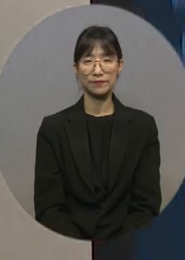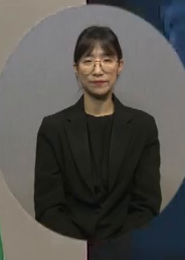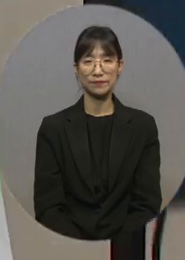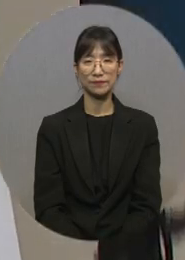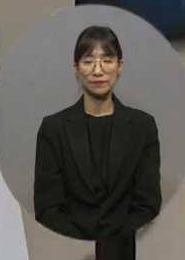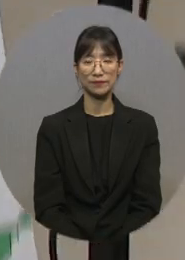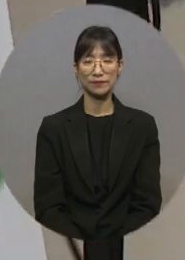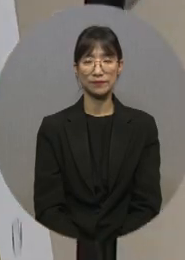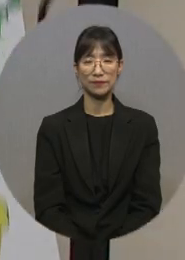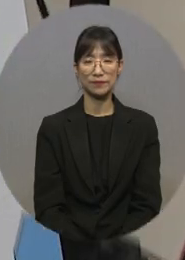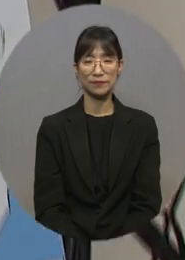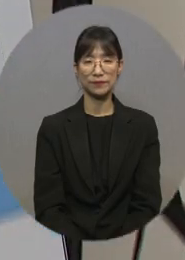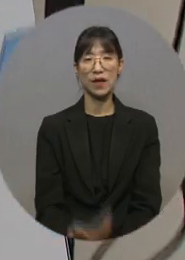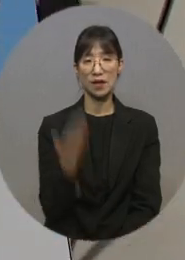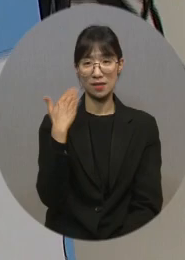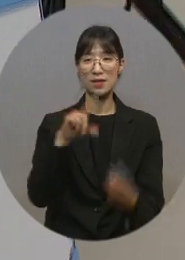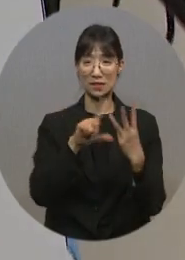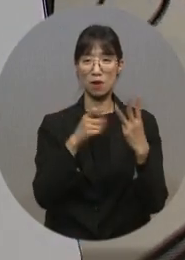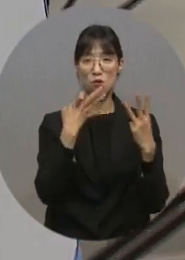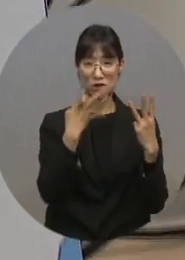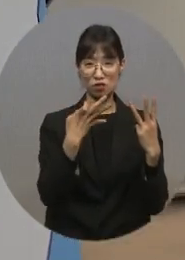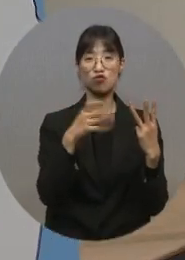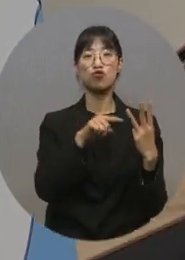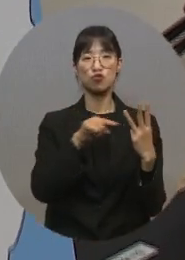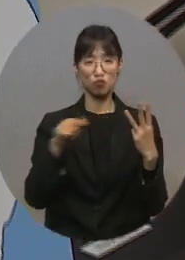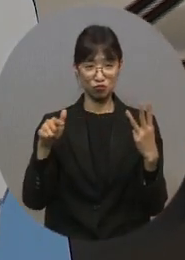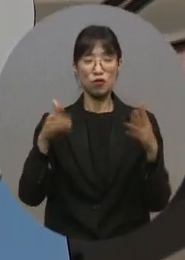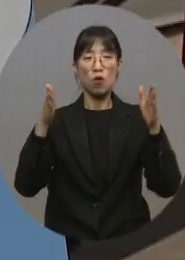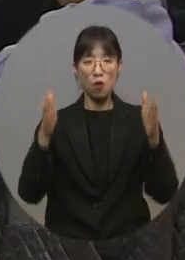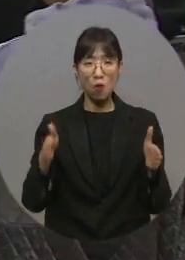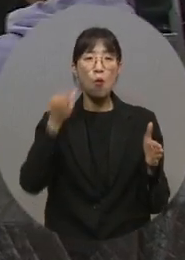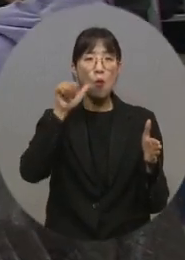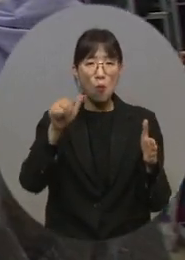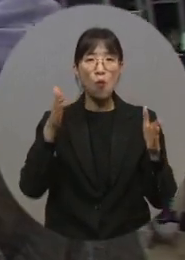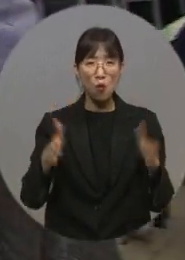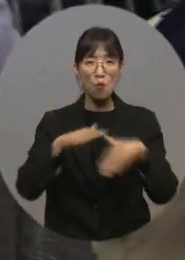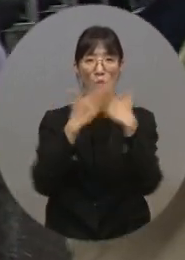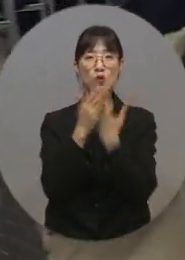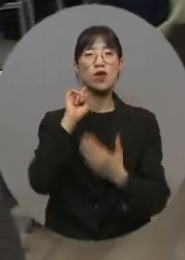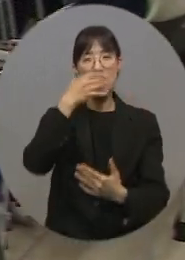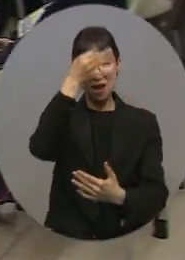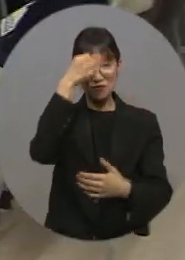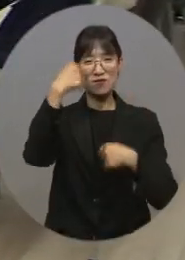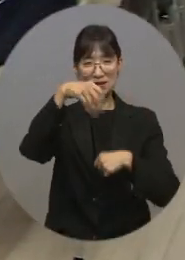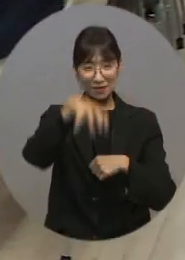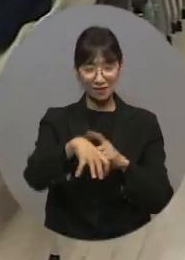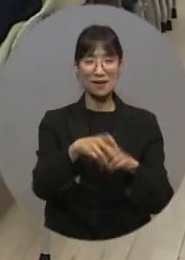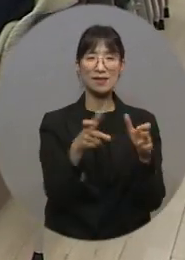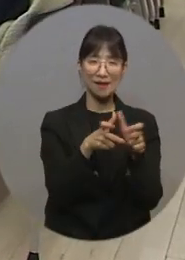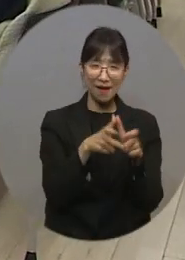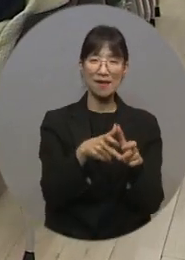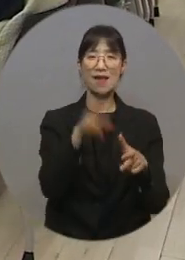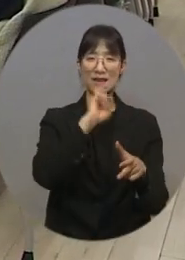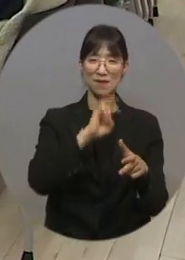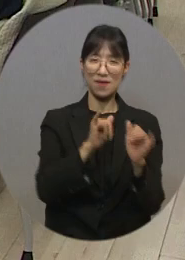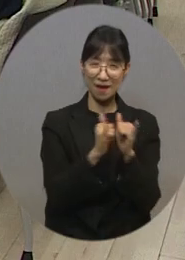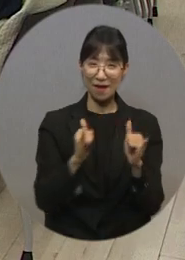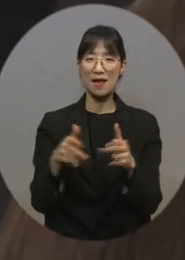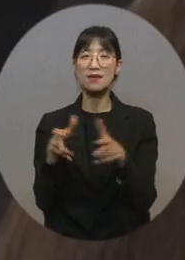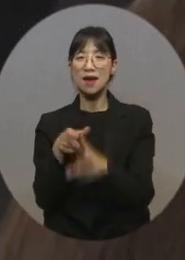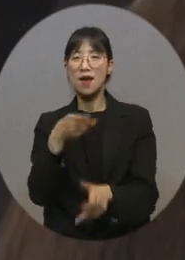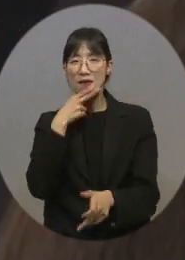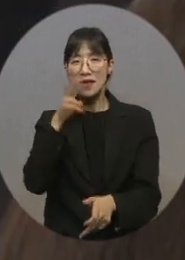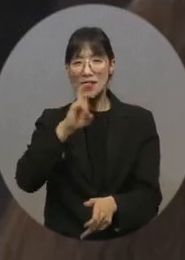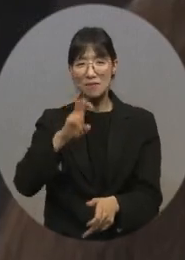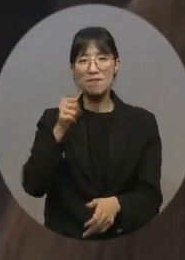다 지난 3월 19일부터 5일간 모두 예술극장에서 음악 의 음악 모두가 즐길 수 있는